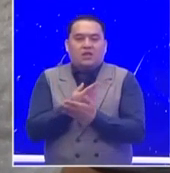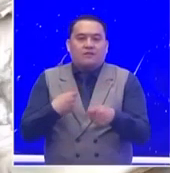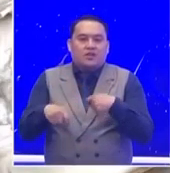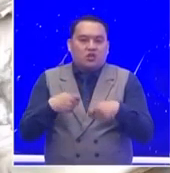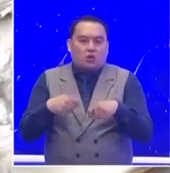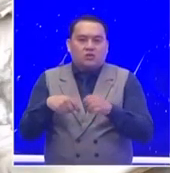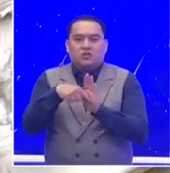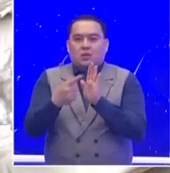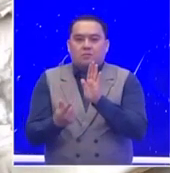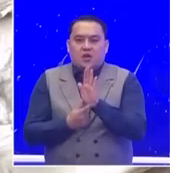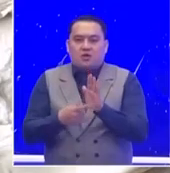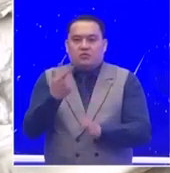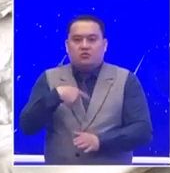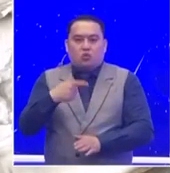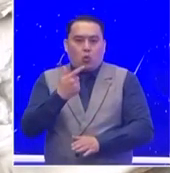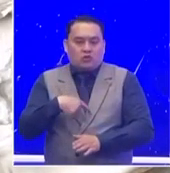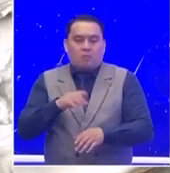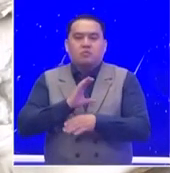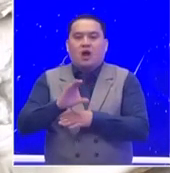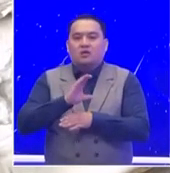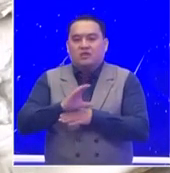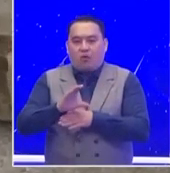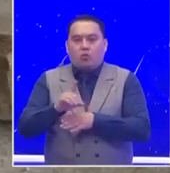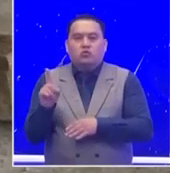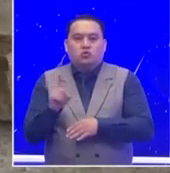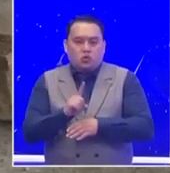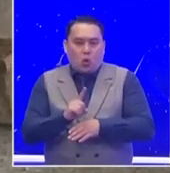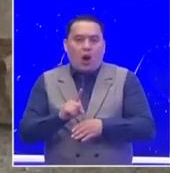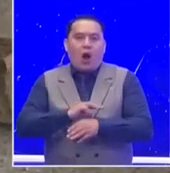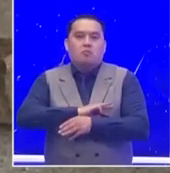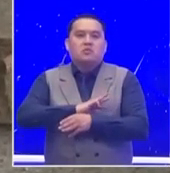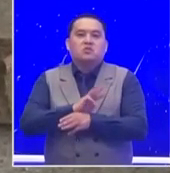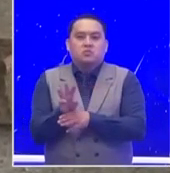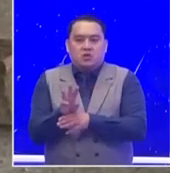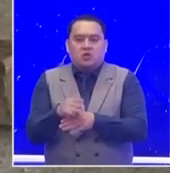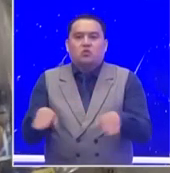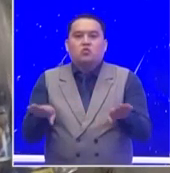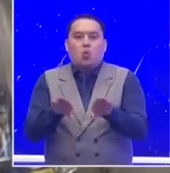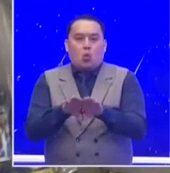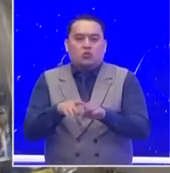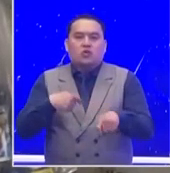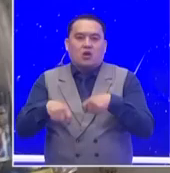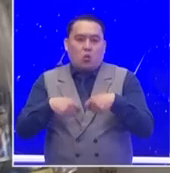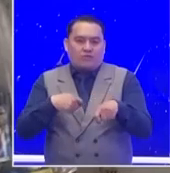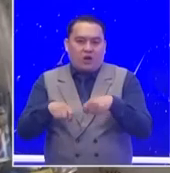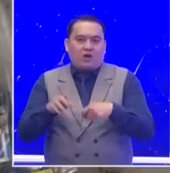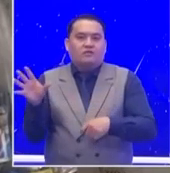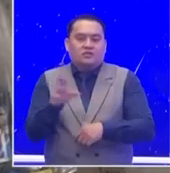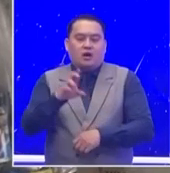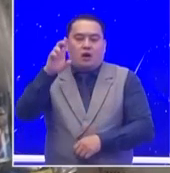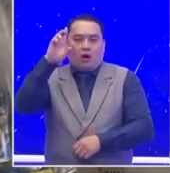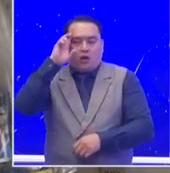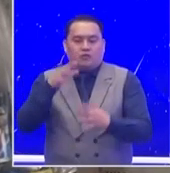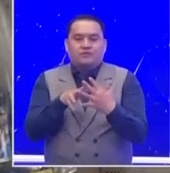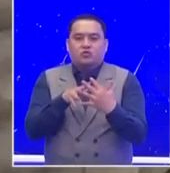товаров 17 собственного производства. А это значит, что ими должны быть обеспечены сравнительно крупные торговые площадки всех городов и